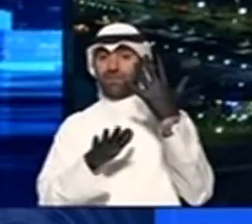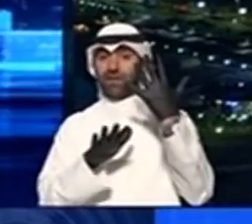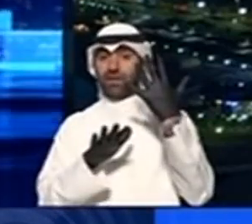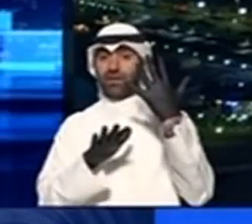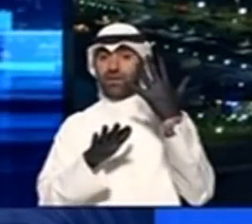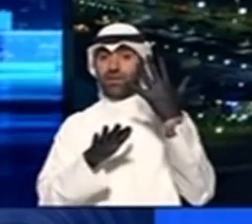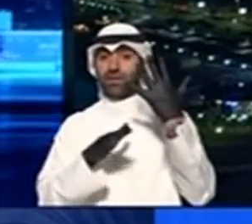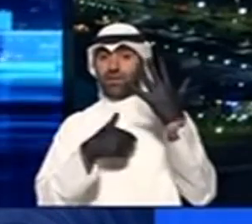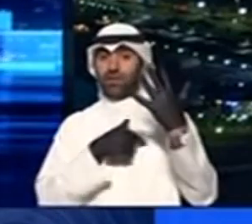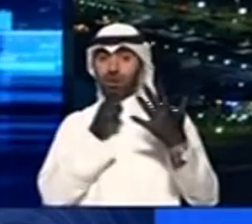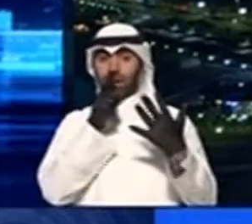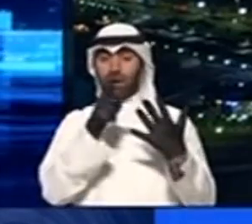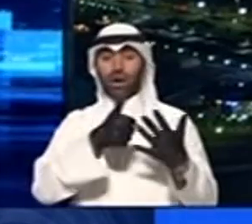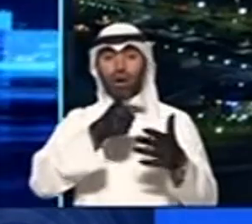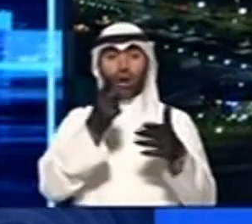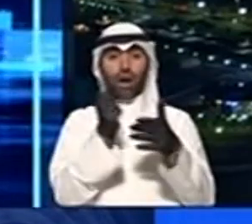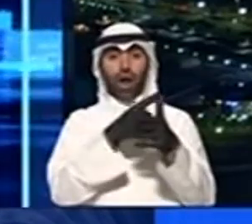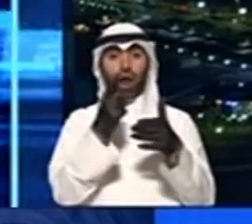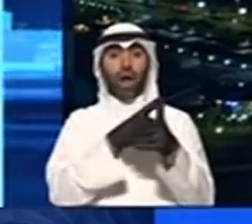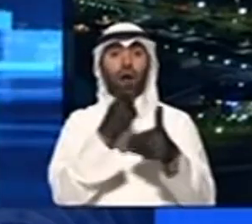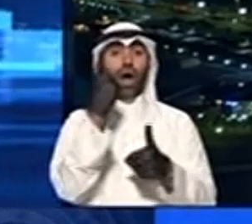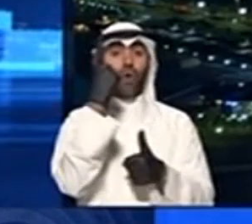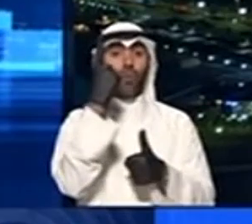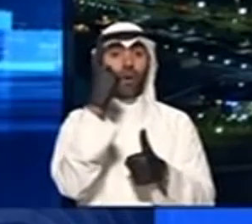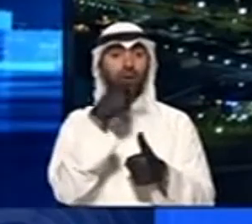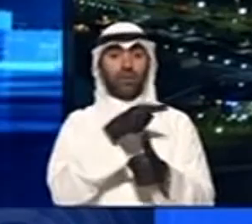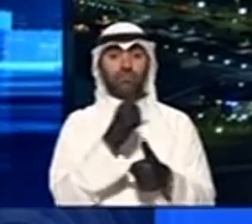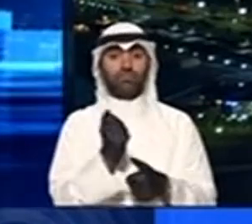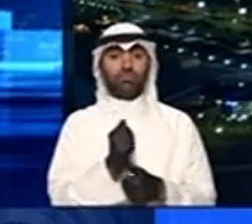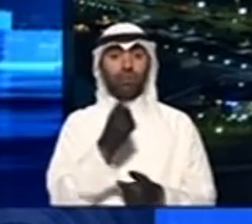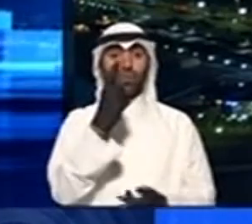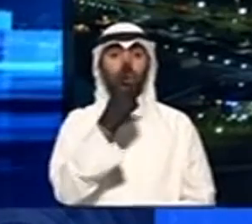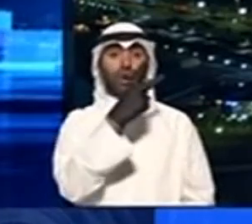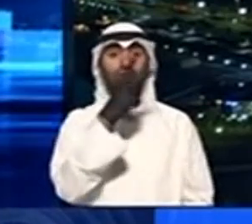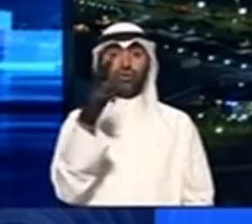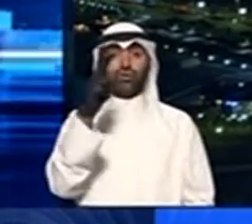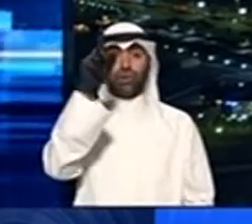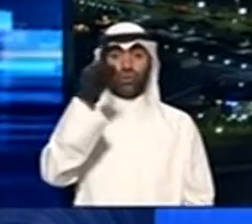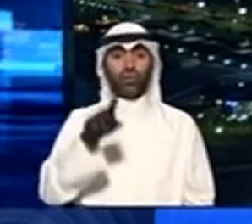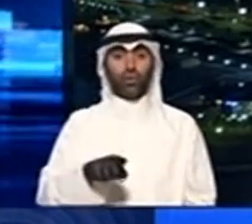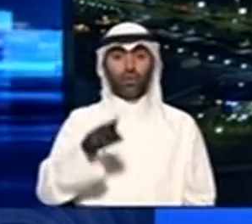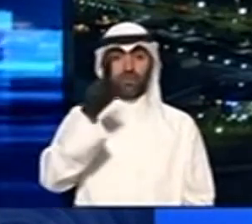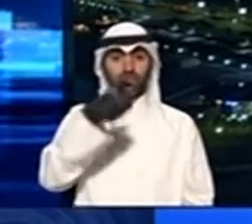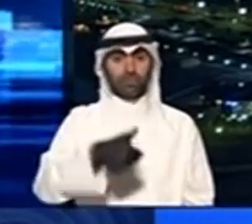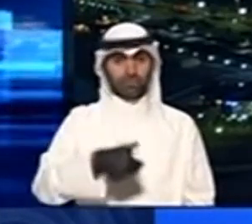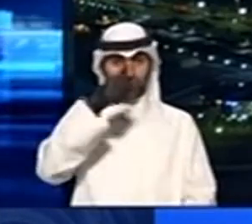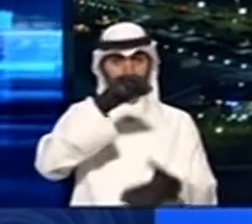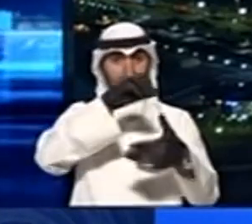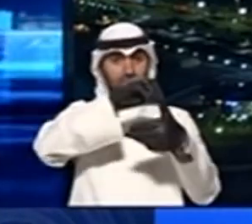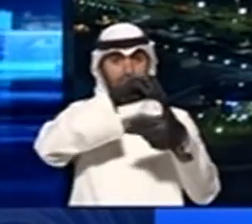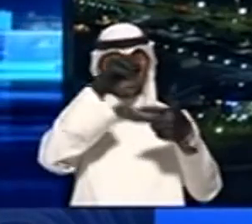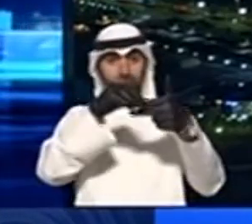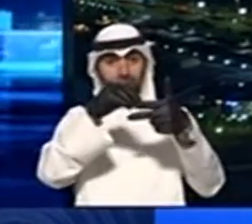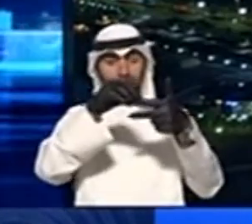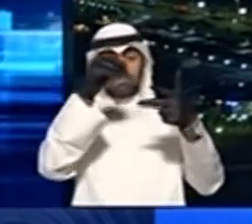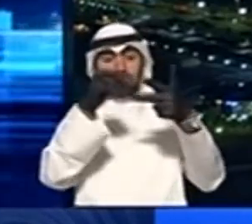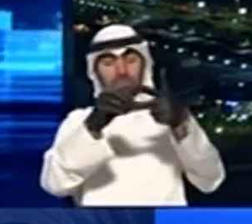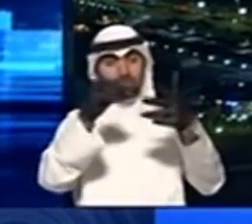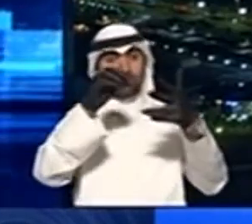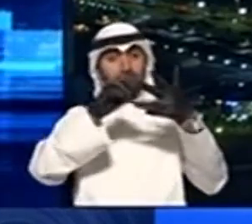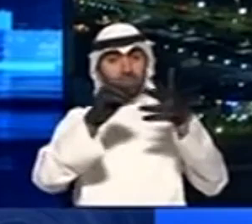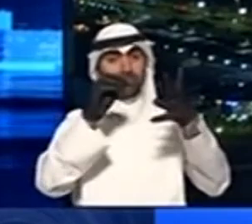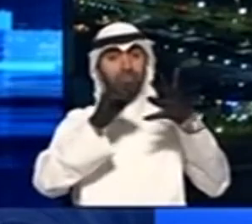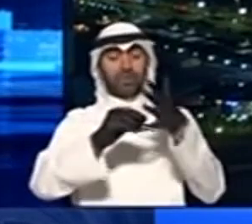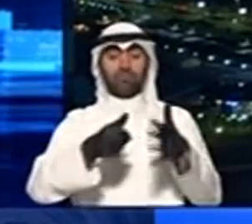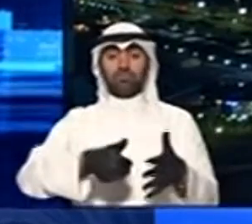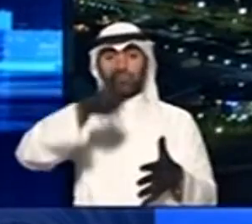3.5 أشهر. الآن الحكومة بذلت ما تستطيع أن تبذله ولم تبخل على أحد. من جانب آخر أصبح لزام